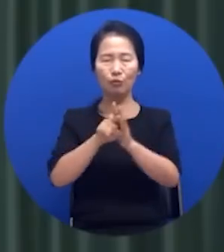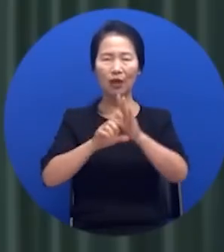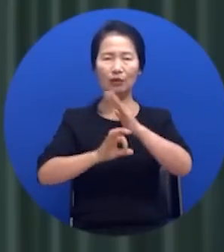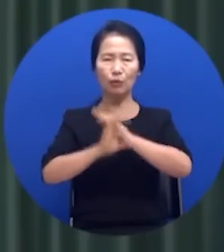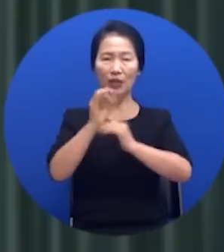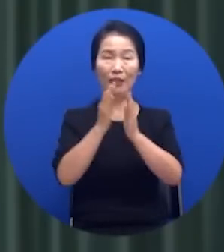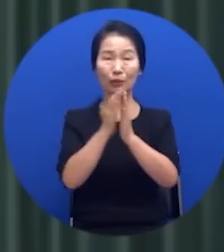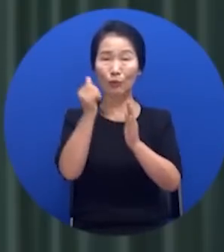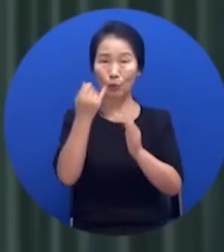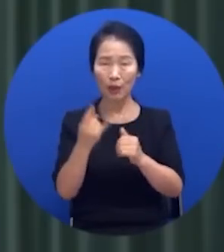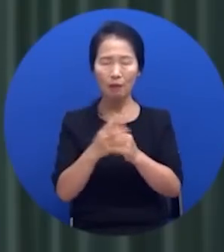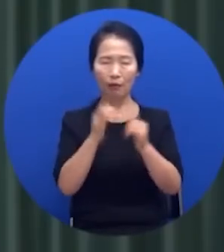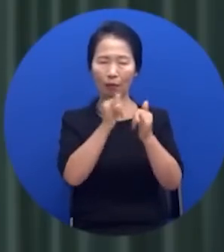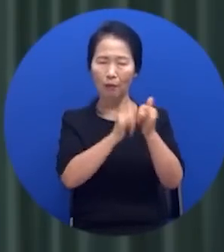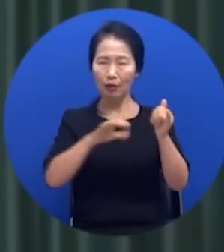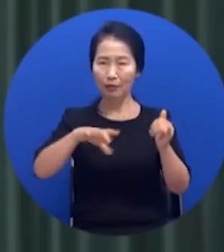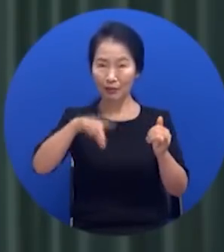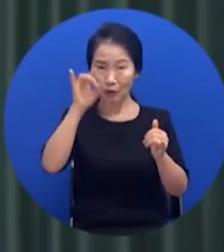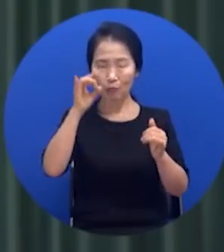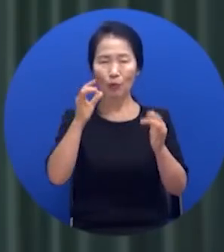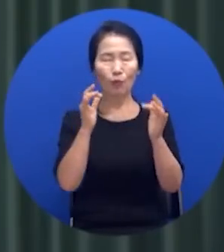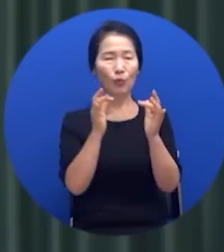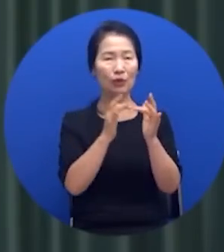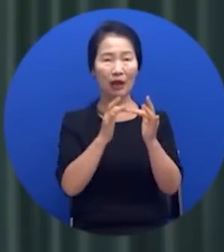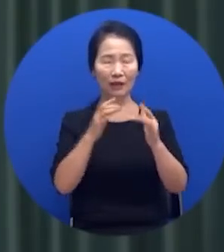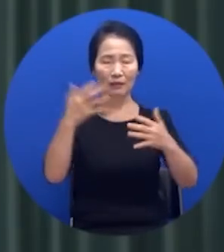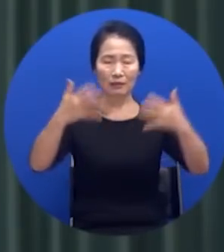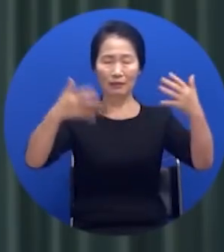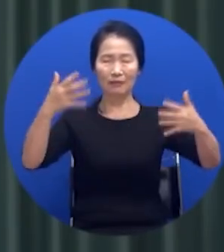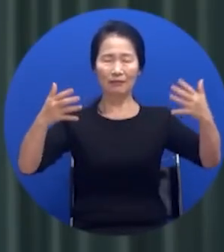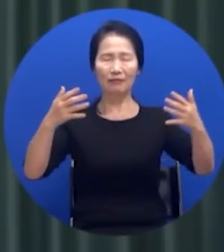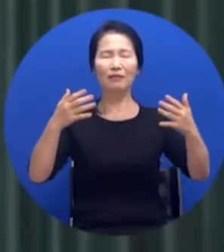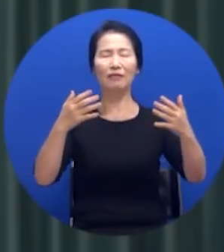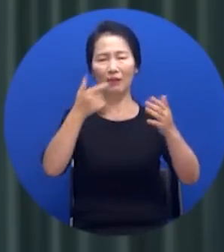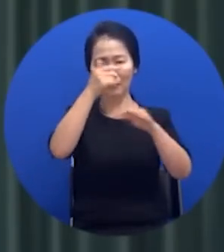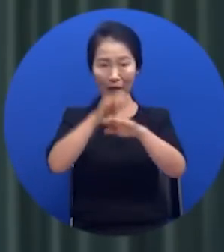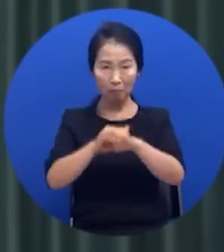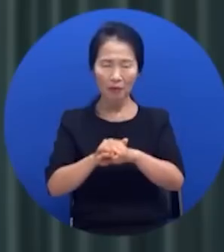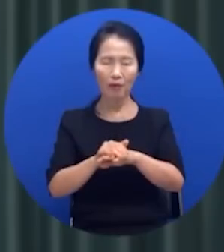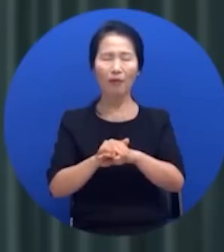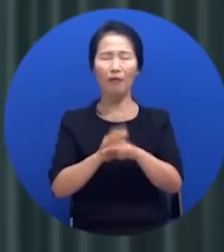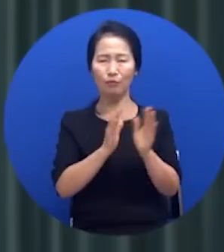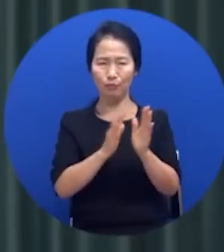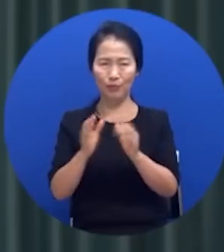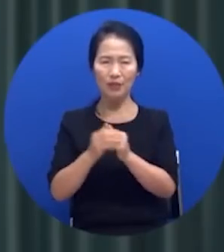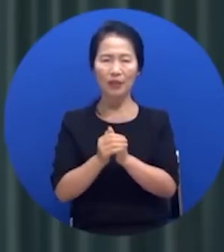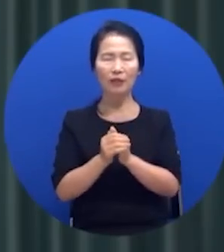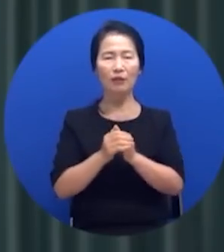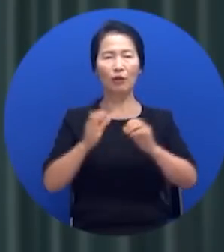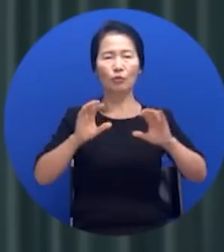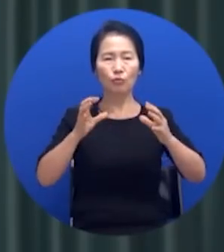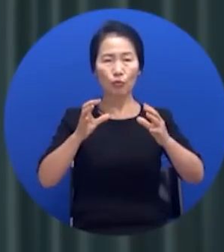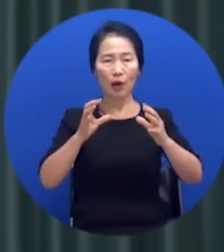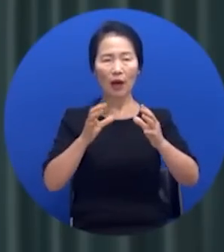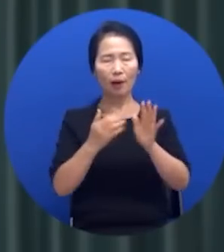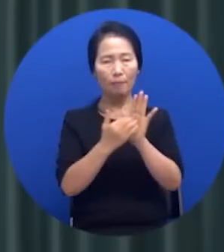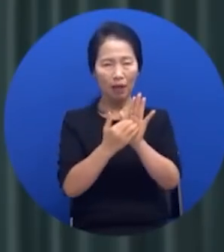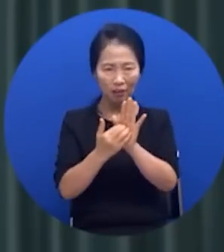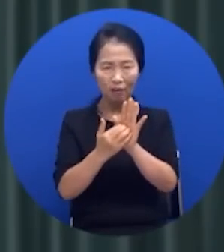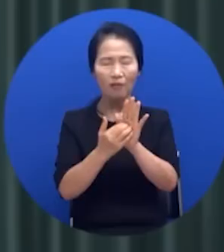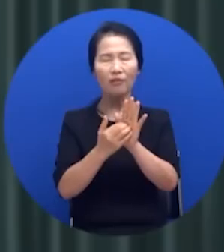사상 처음으로 온라인 영상예배로 마련되었습니다. 국가의 방역에 협조해 주신